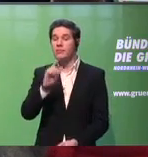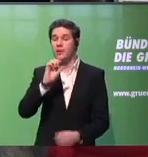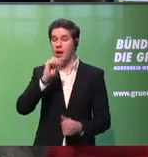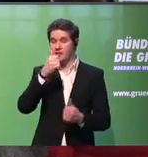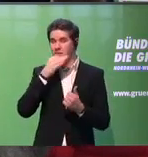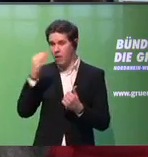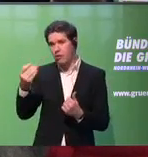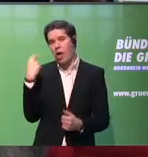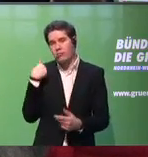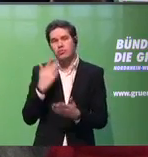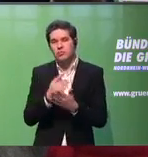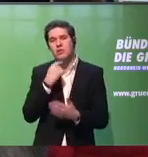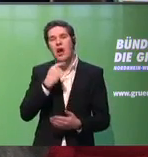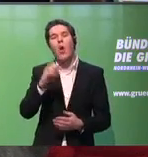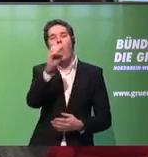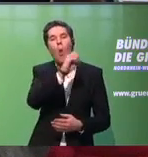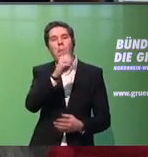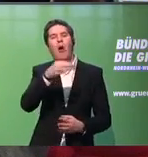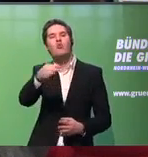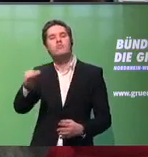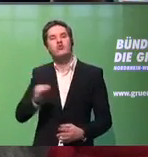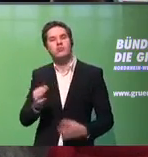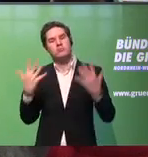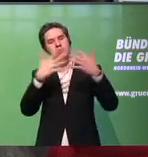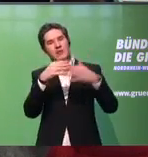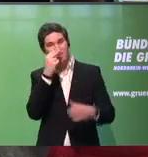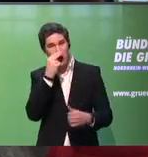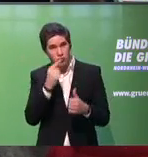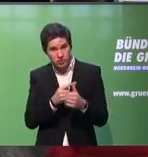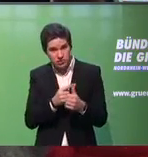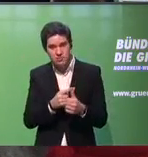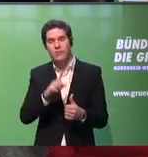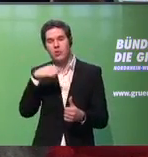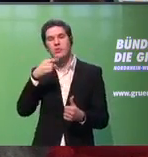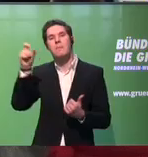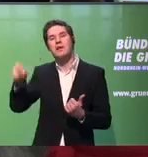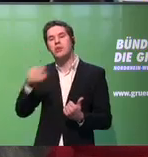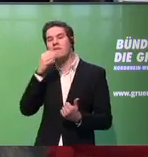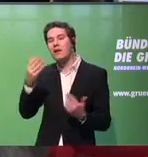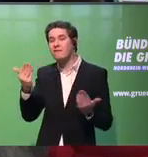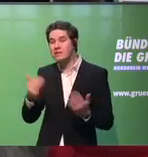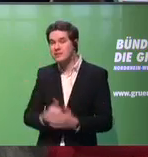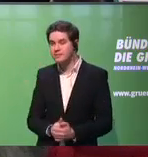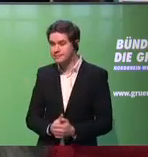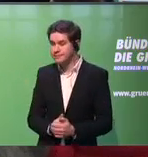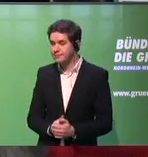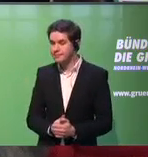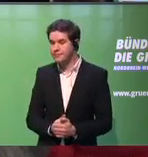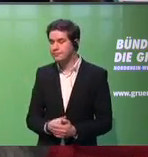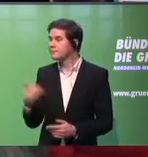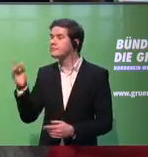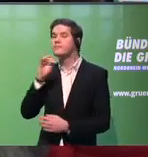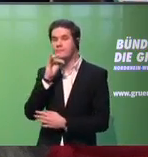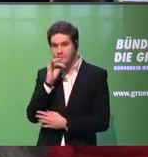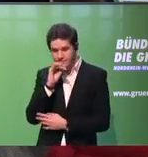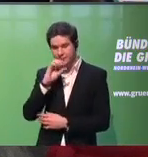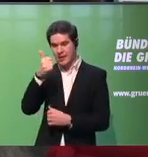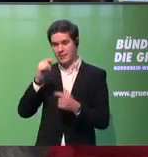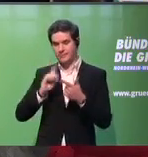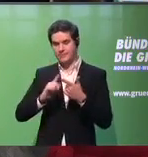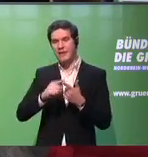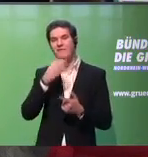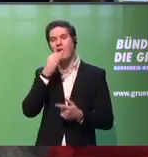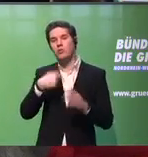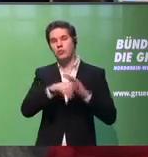Europa, Europäische Union und Kommunen, wie verhält sich das? Und die Fragen an dich persönlich. Genau, wir haben eine aus der Website auch eine